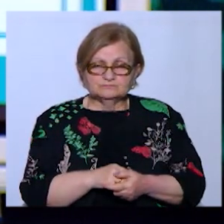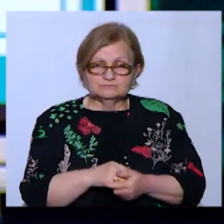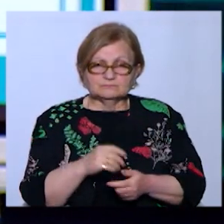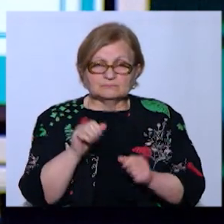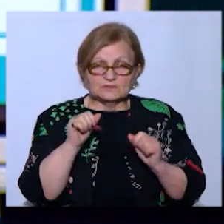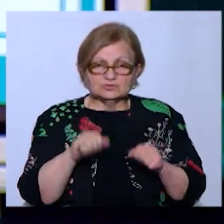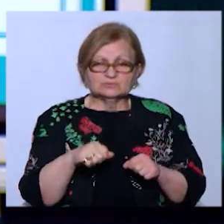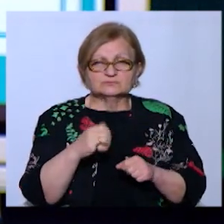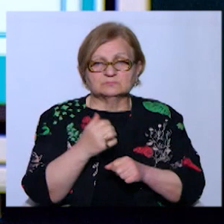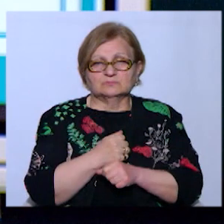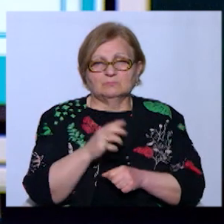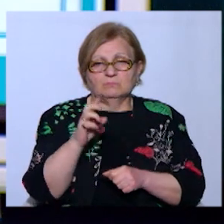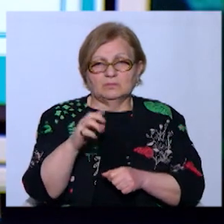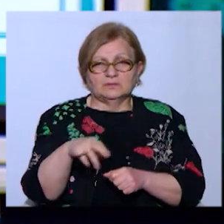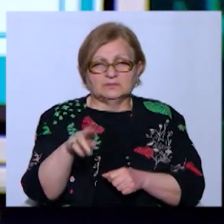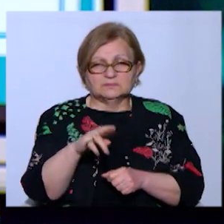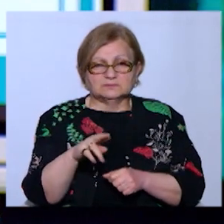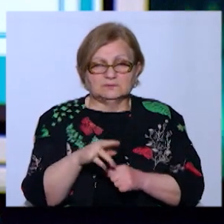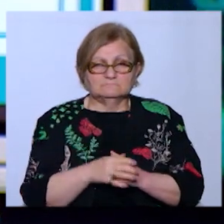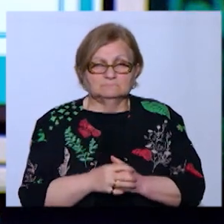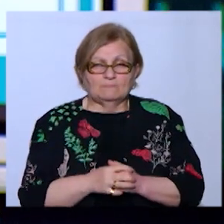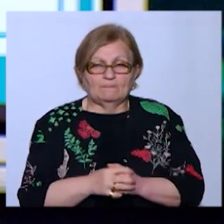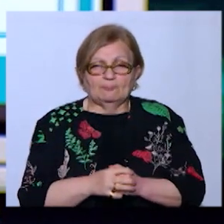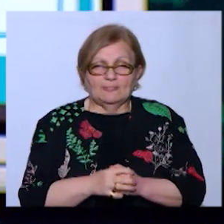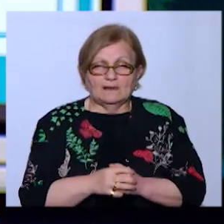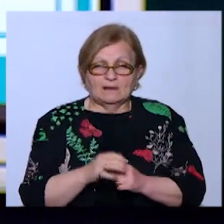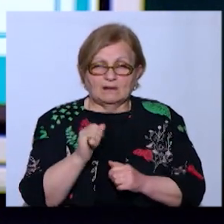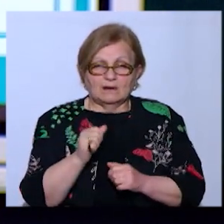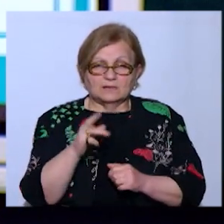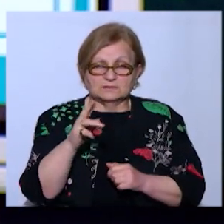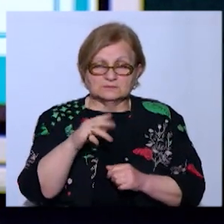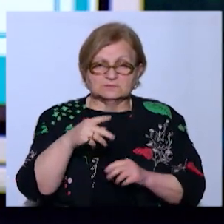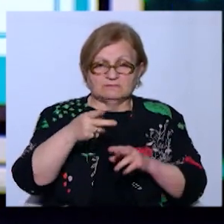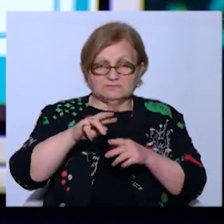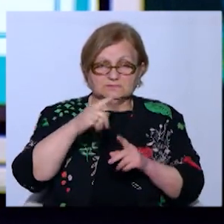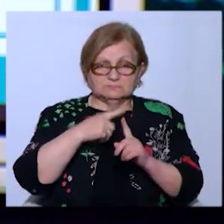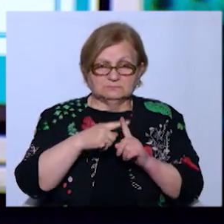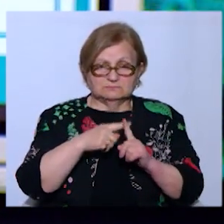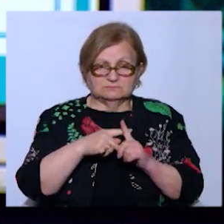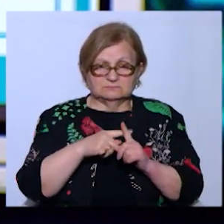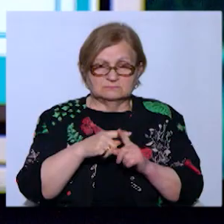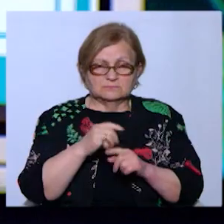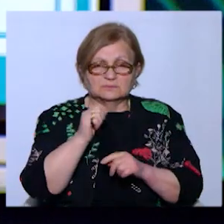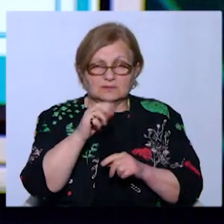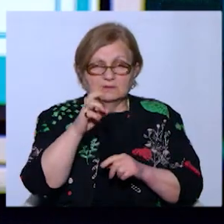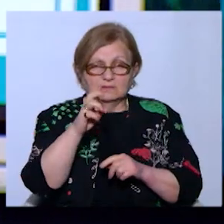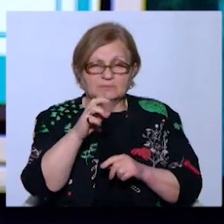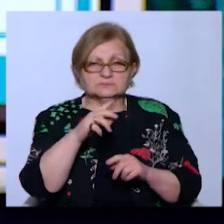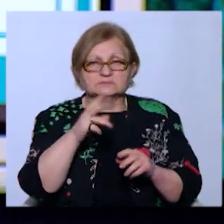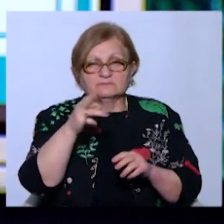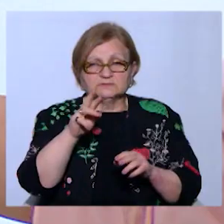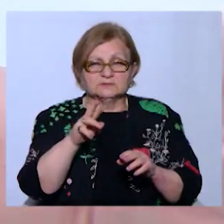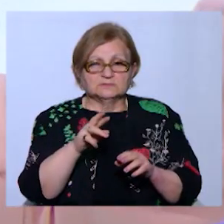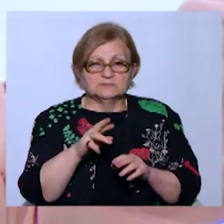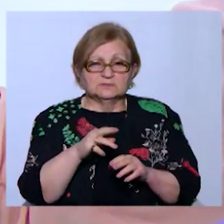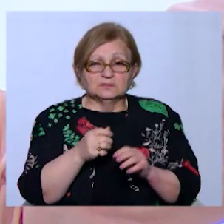ვიპოვოთ BD-ც. პითაგორას თეორემის თანახმად ჩვენ ვიცით, რომ AD-ს კვადრატს მივუმატოთ BD-ს კვადრატი არის AB-ს კვადრატის ტოლი.